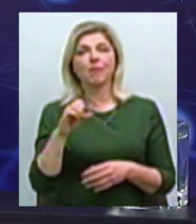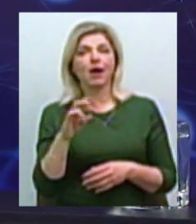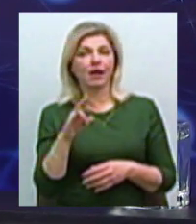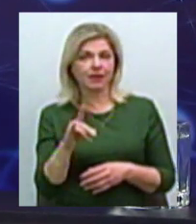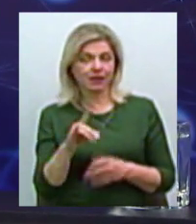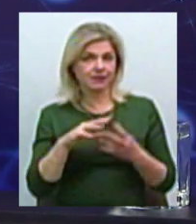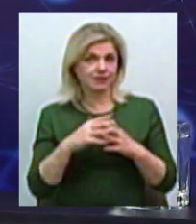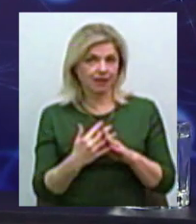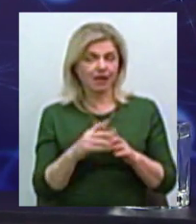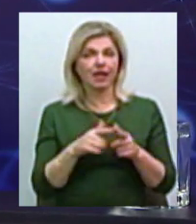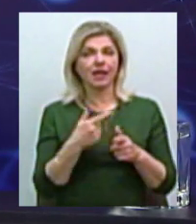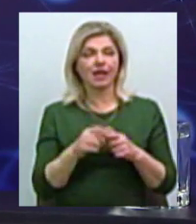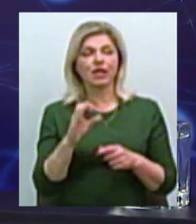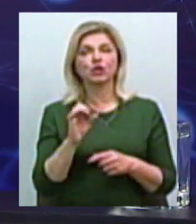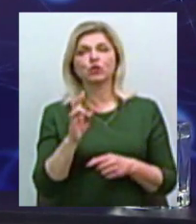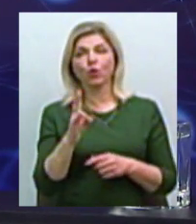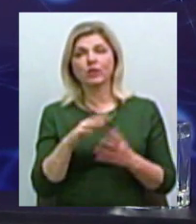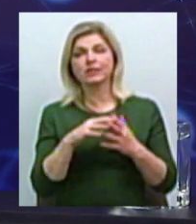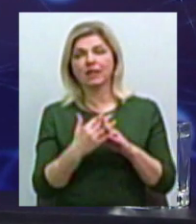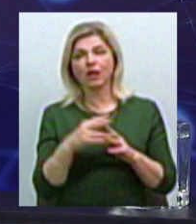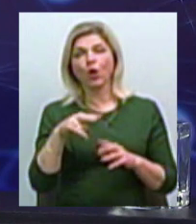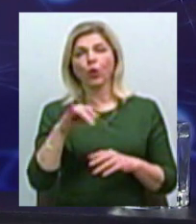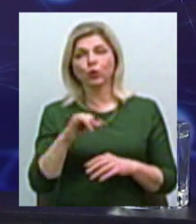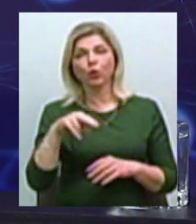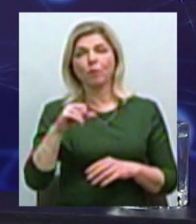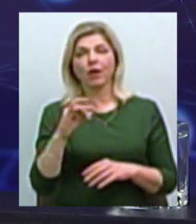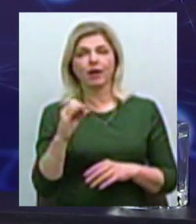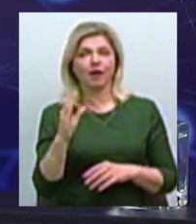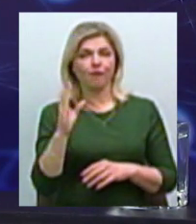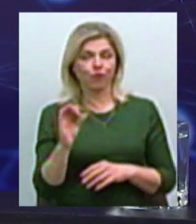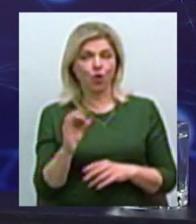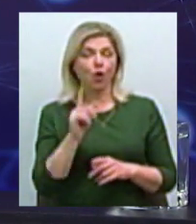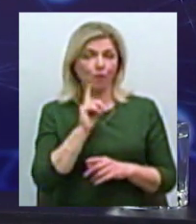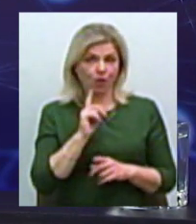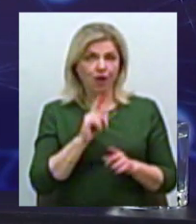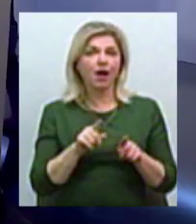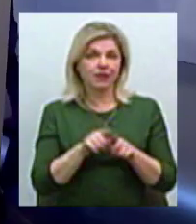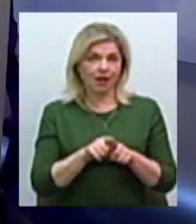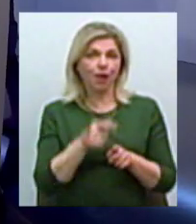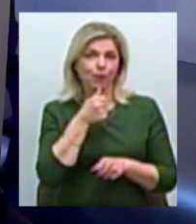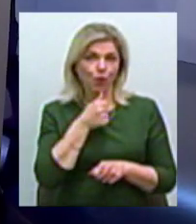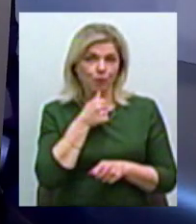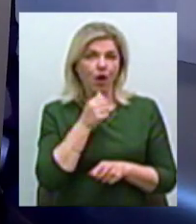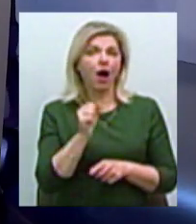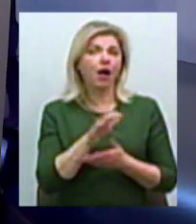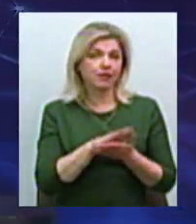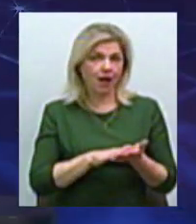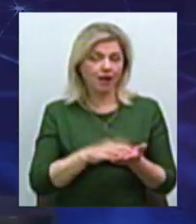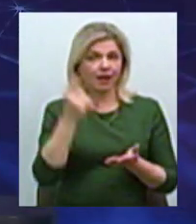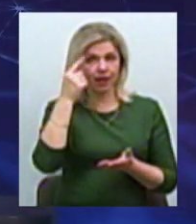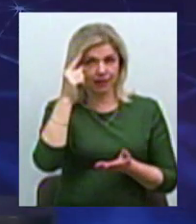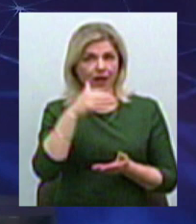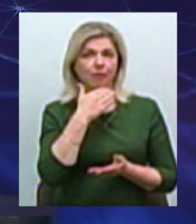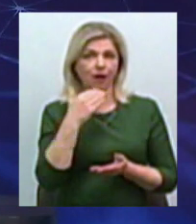Лиману, або сезон села Луперева і тому подібне. Ну, поки що так пробуємо. Далі ідей багато. Тобто є така ідея.